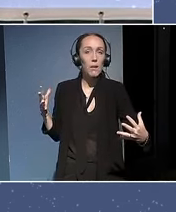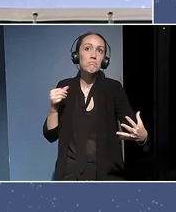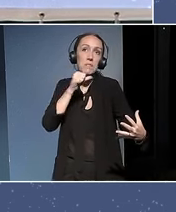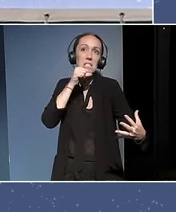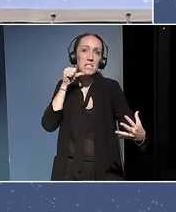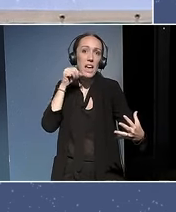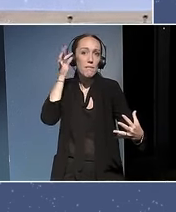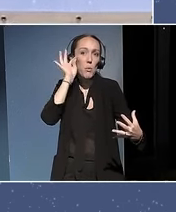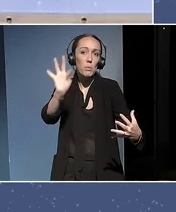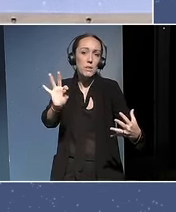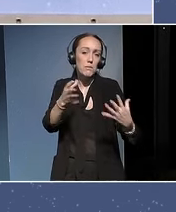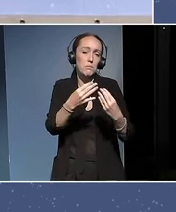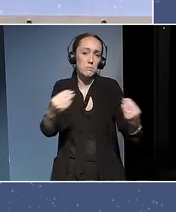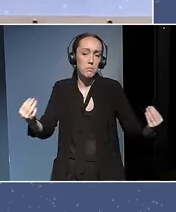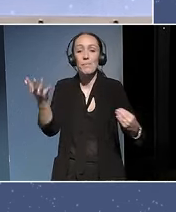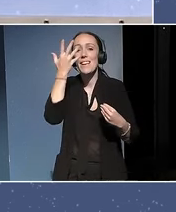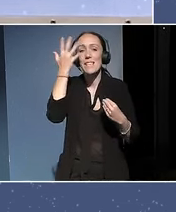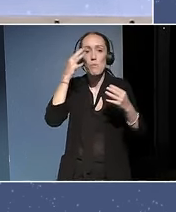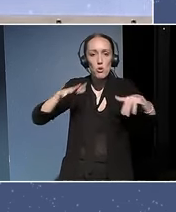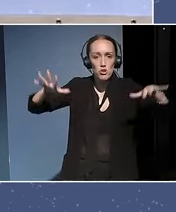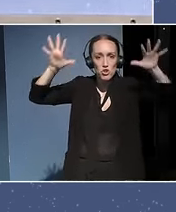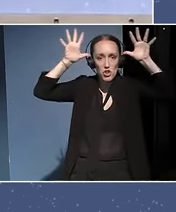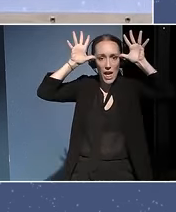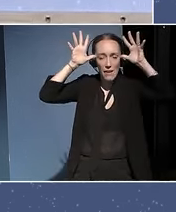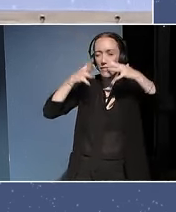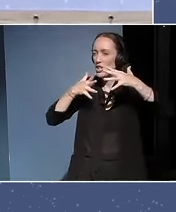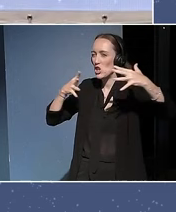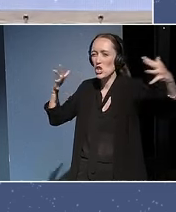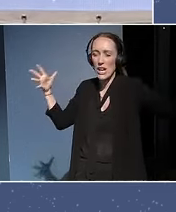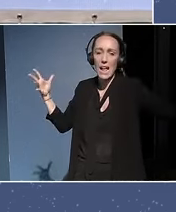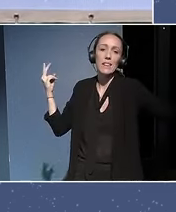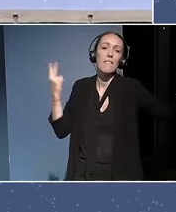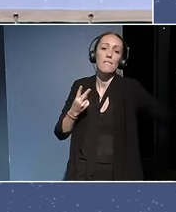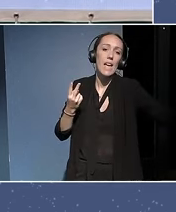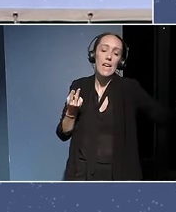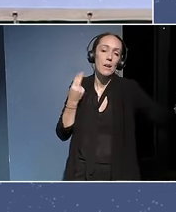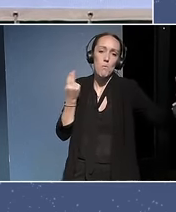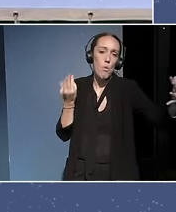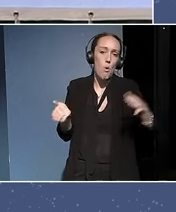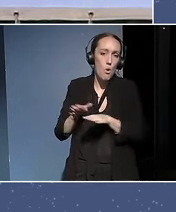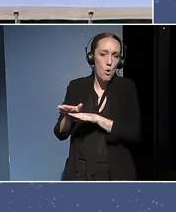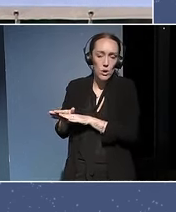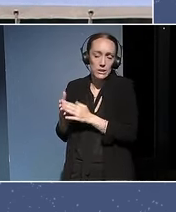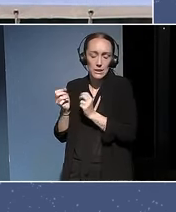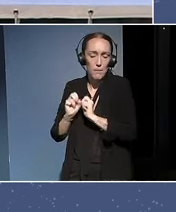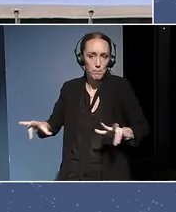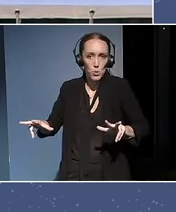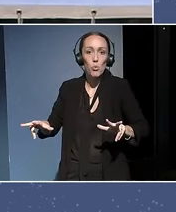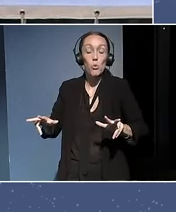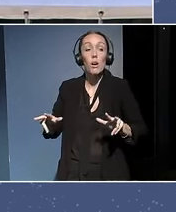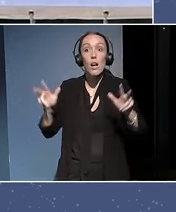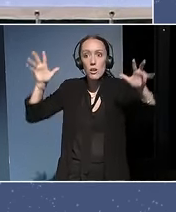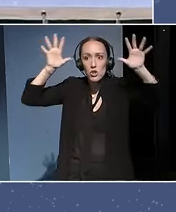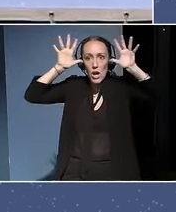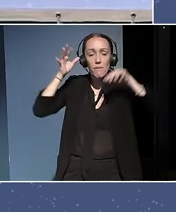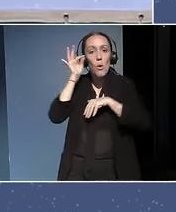cose i cervi giganti Soprattutto quelli estinti che avevano 4 m di palchi le usavano